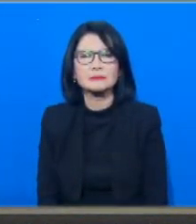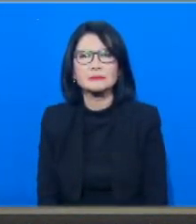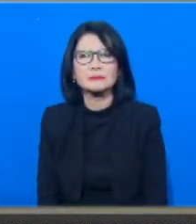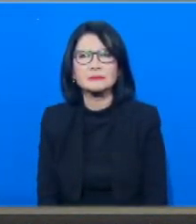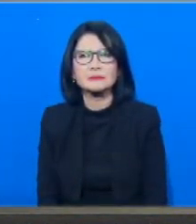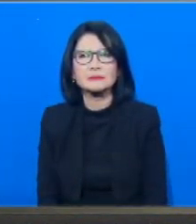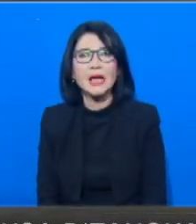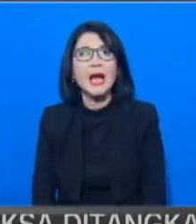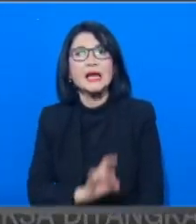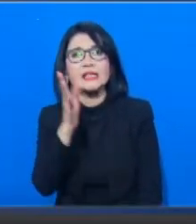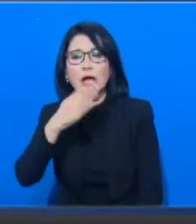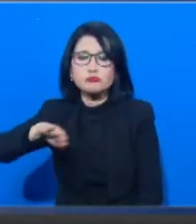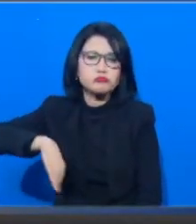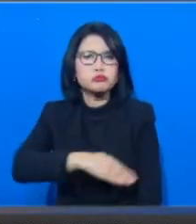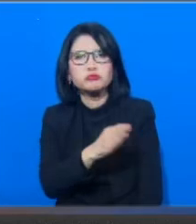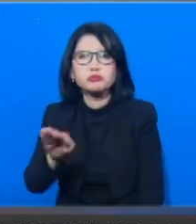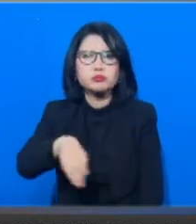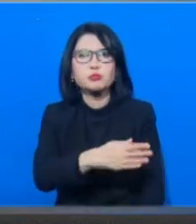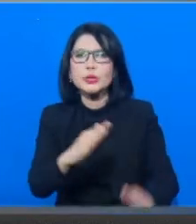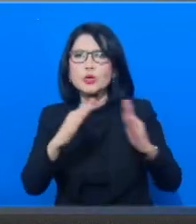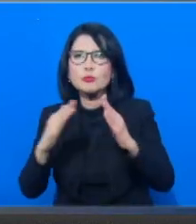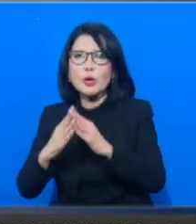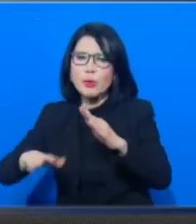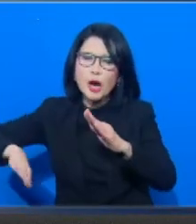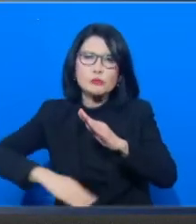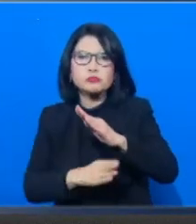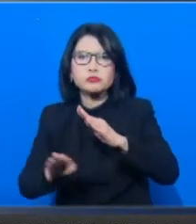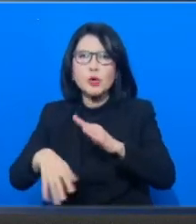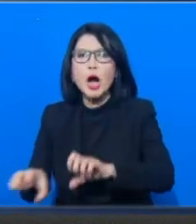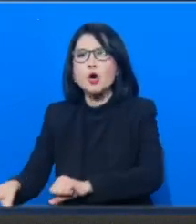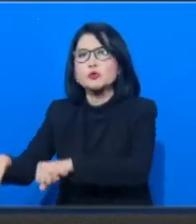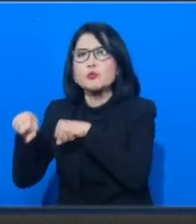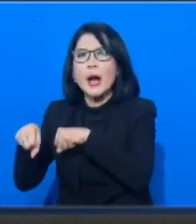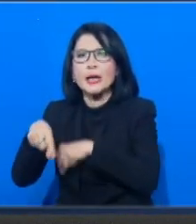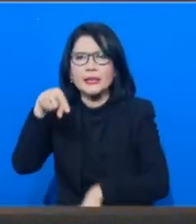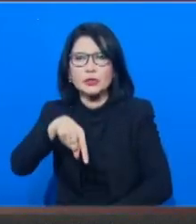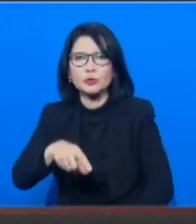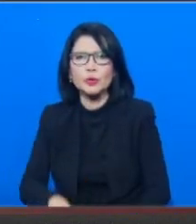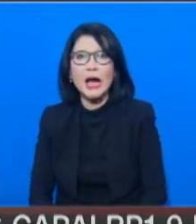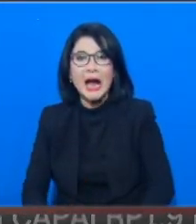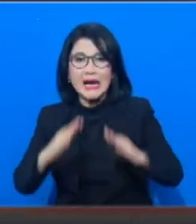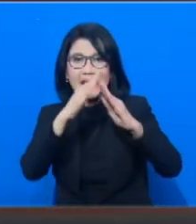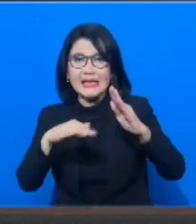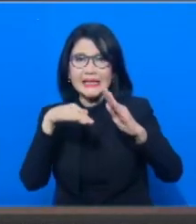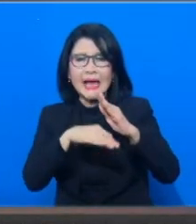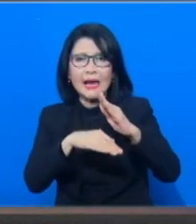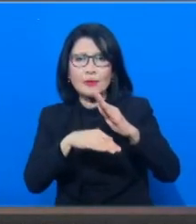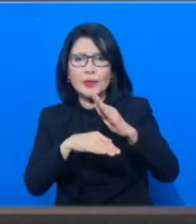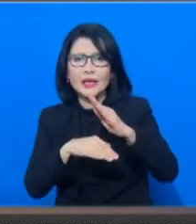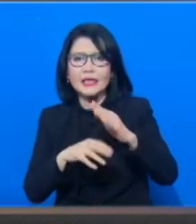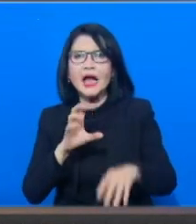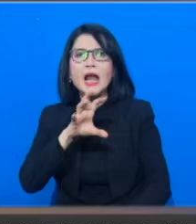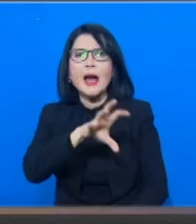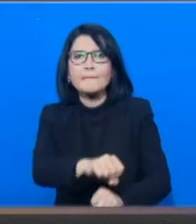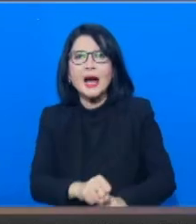Tak hanya berkeliaran di sekitaran permukiman warga di Kabupaten Tuban, hewan liar itu juga bersarang di dalam rumah dan memangsa ternak